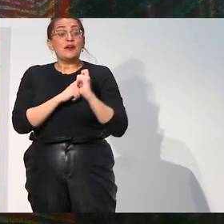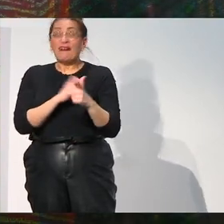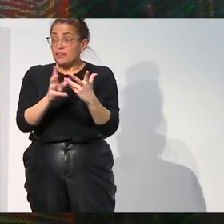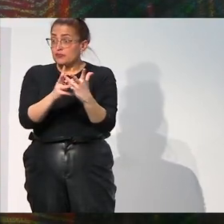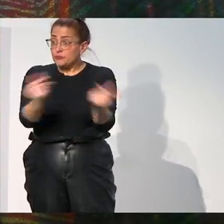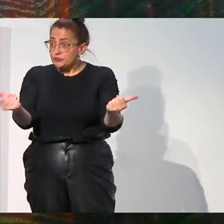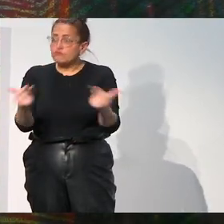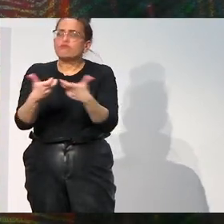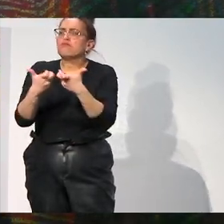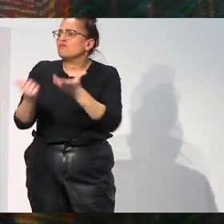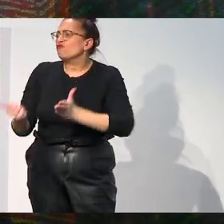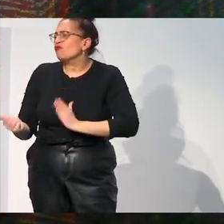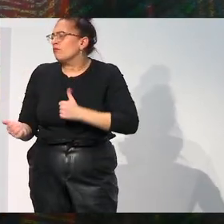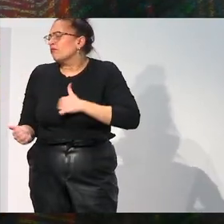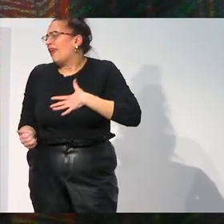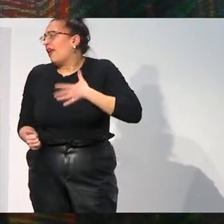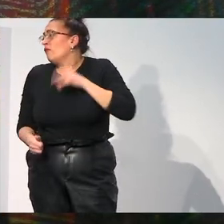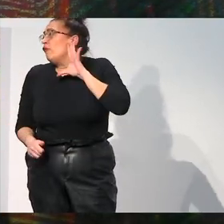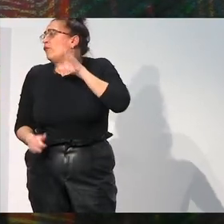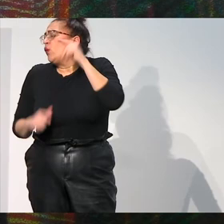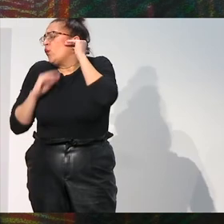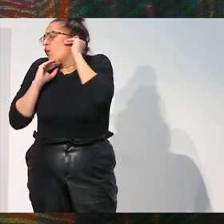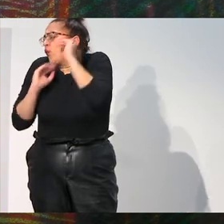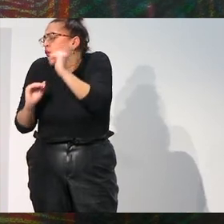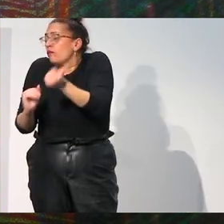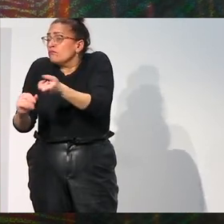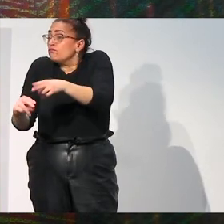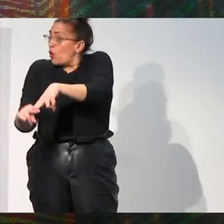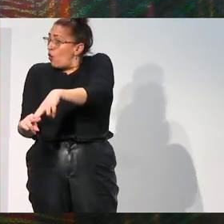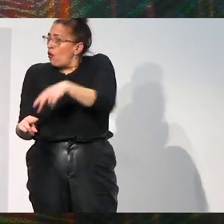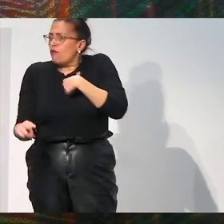vous perdez un chien que vous adorez. C'est tout à fait bouleversant.